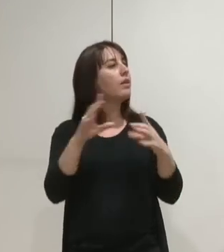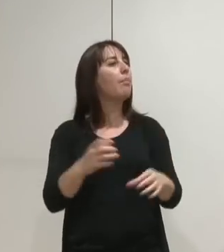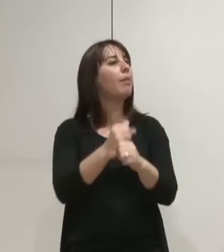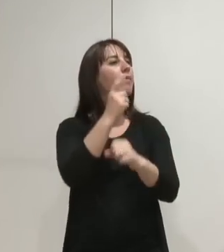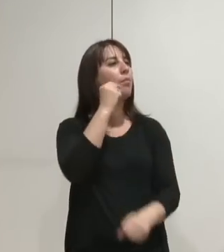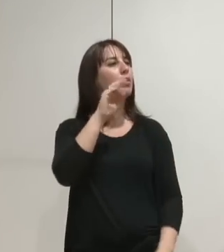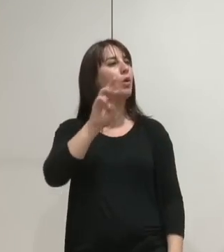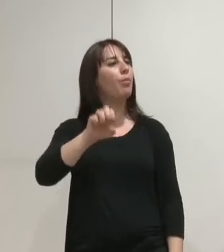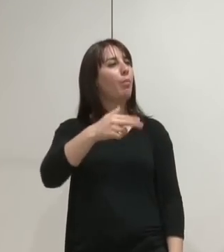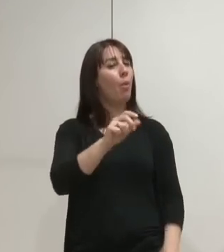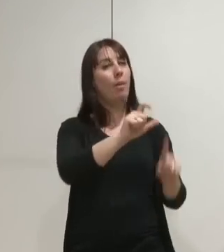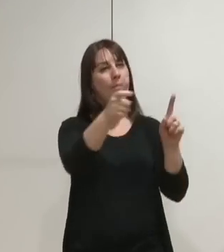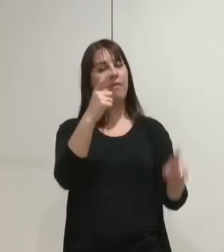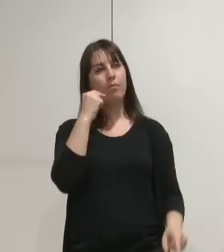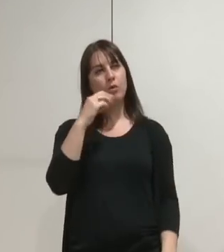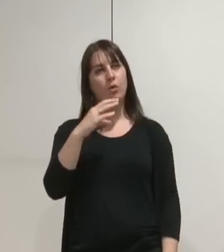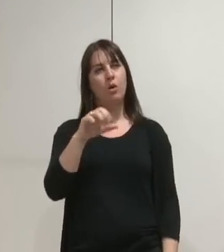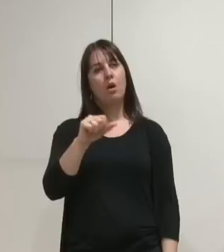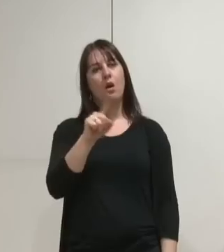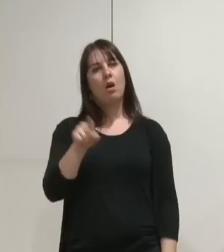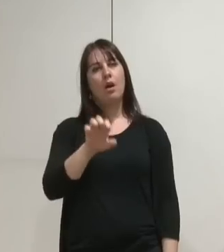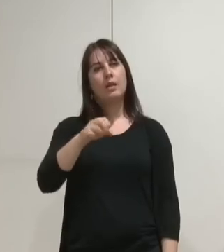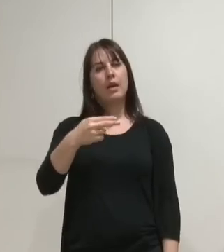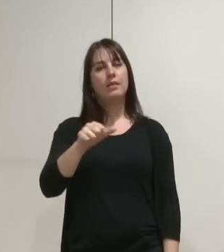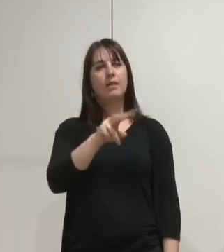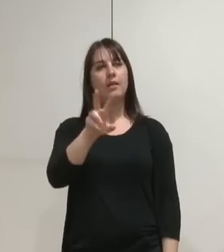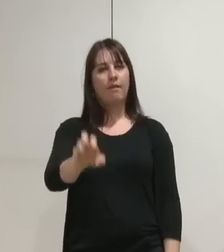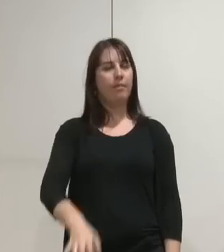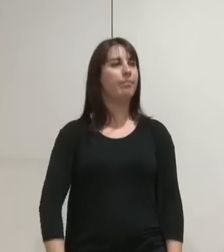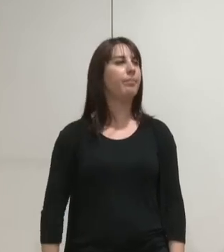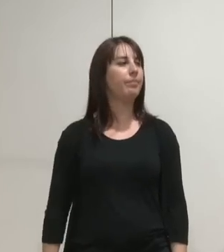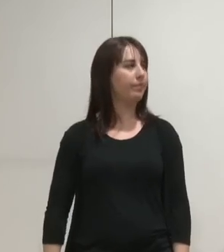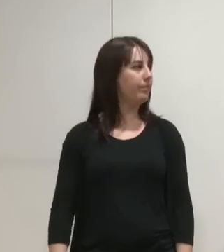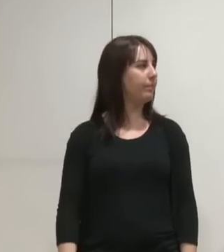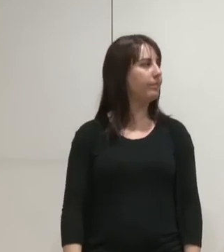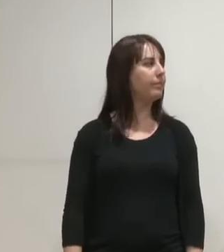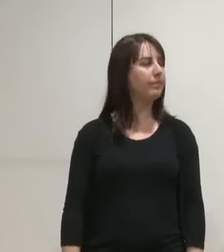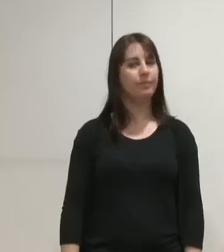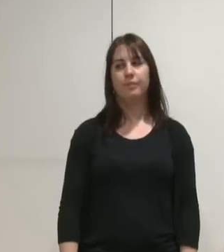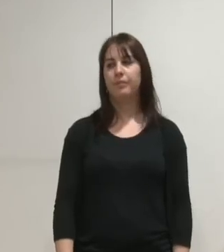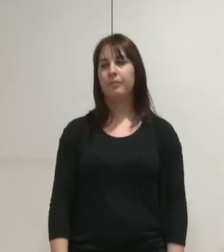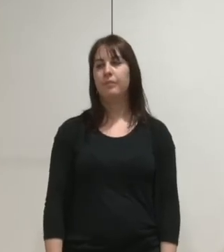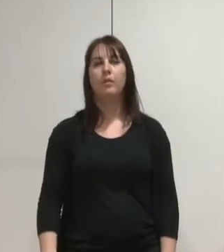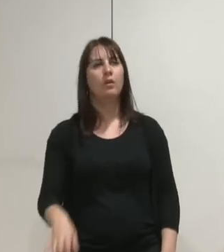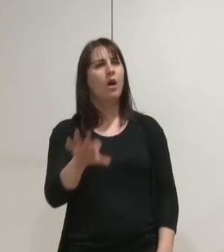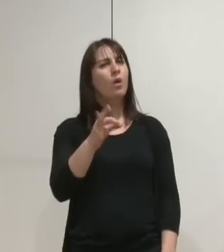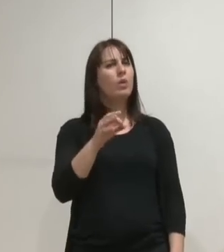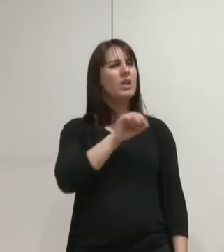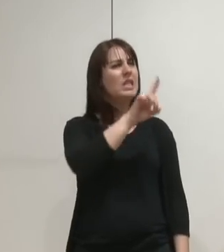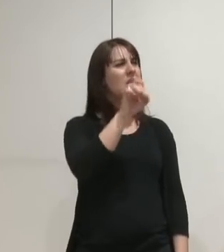Bron monsieur kazenav oui moi moi ma question était euh un peu plus technique et